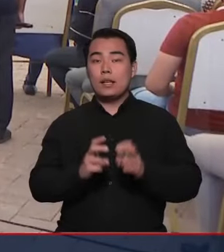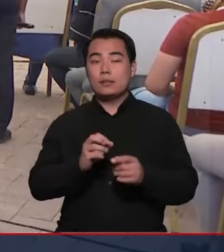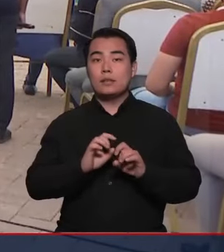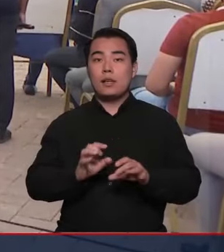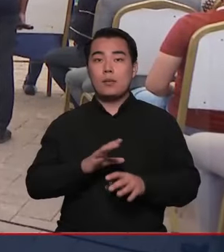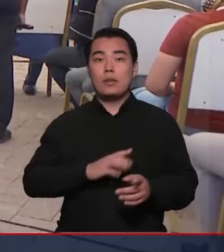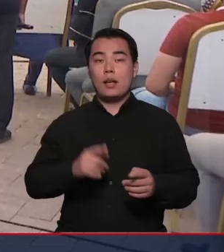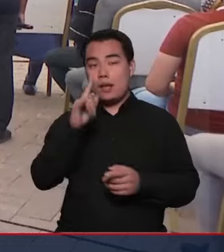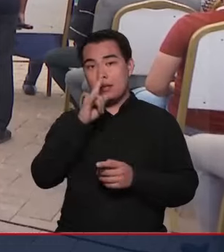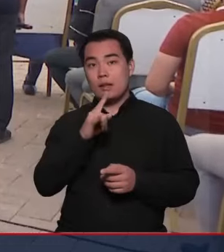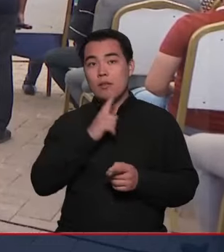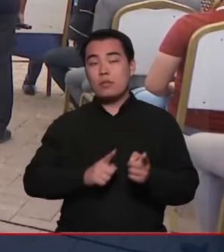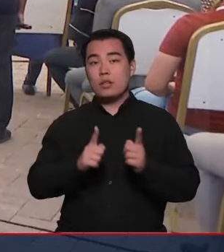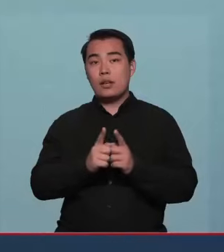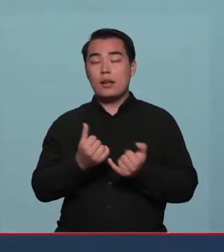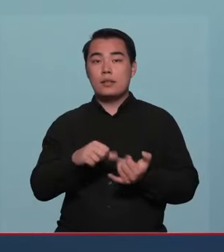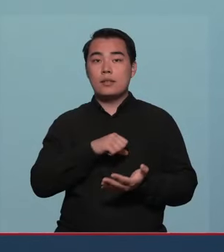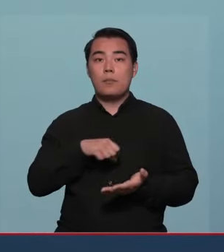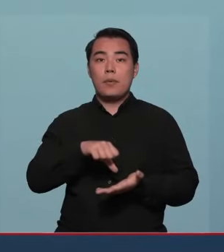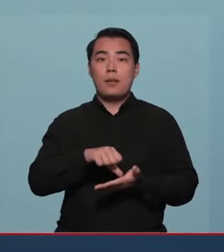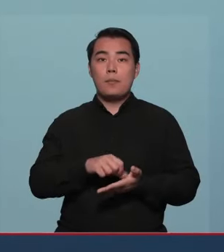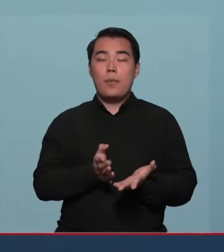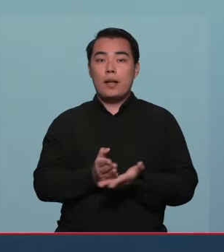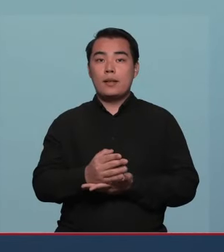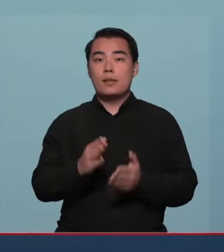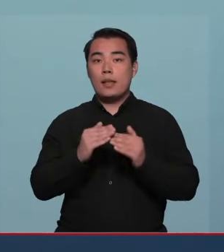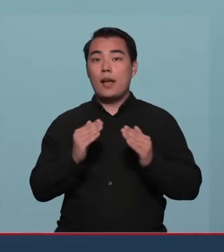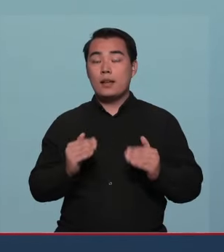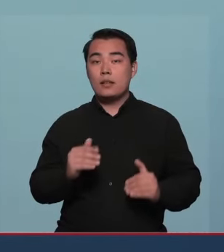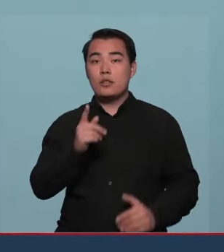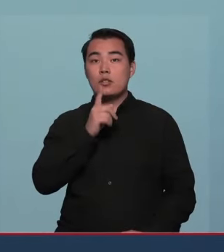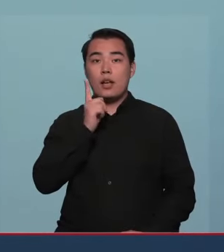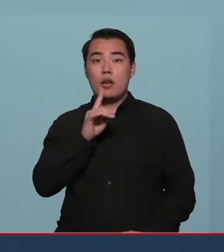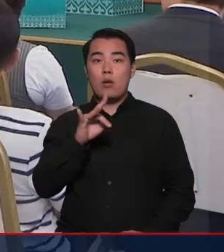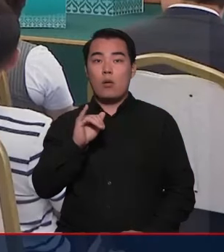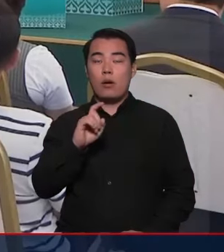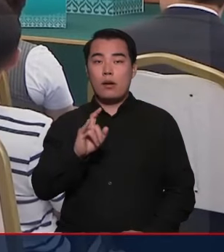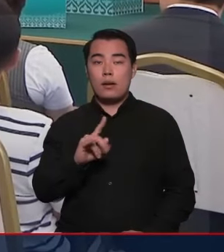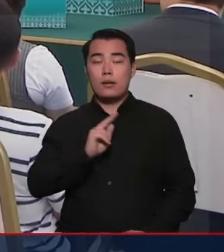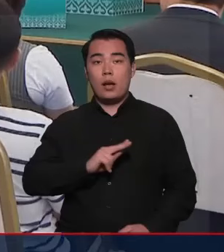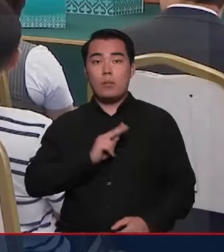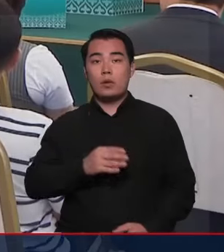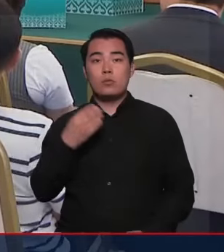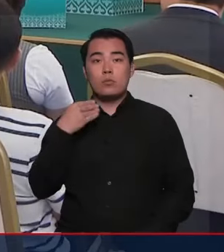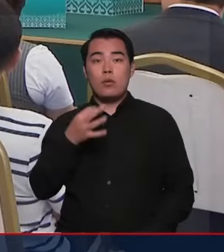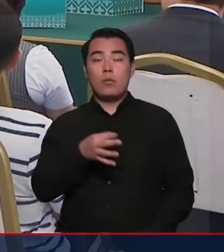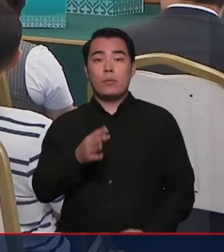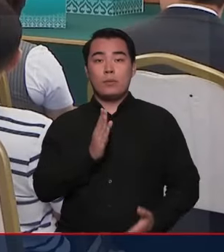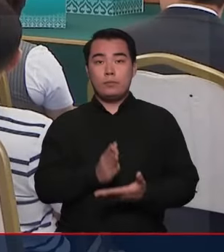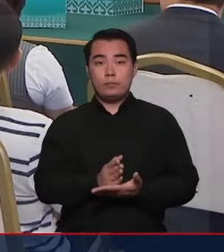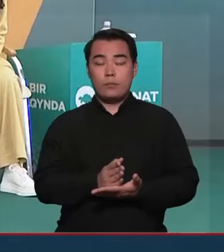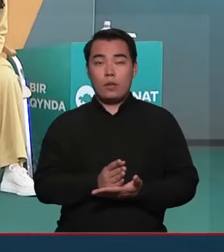на встрече с активистами молодежно-политического лагеря «Жастар-Руха», который работает в Туркестанской